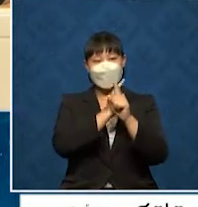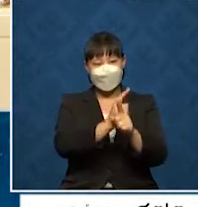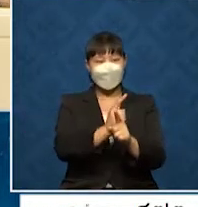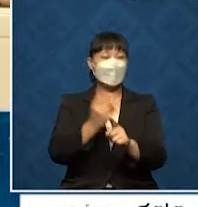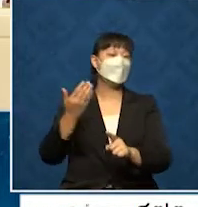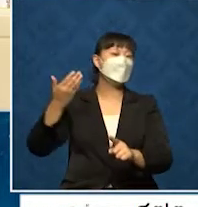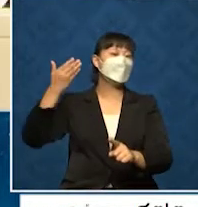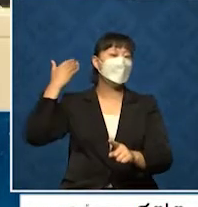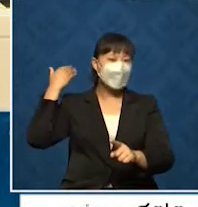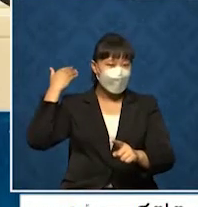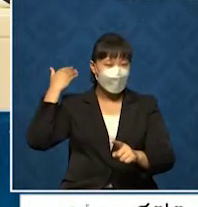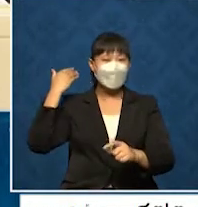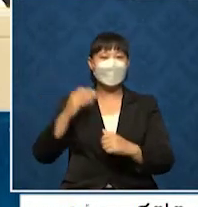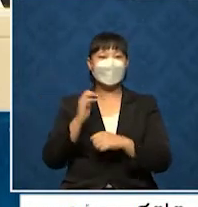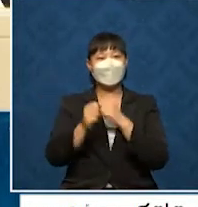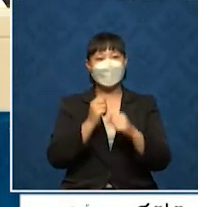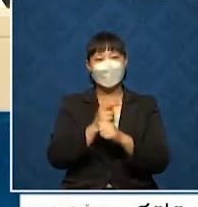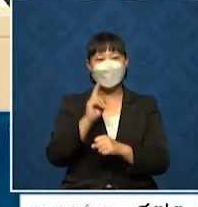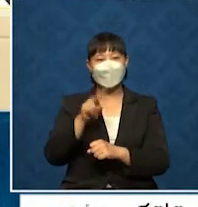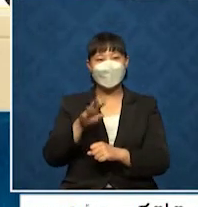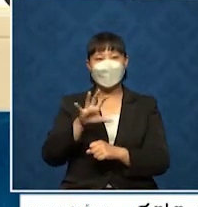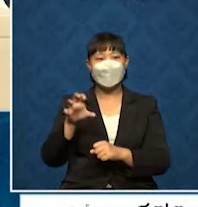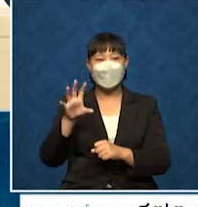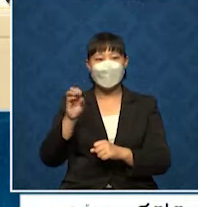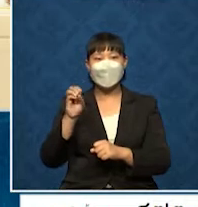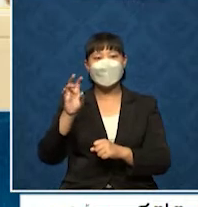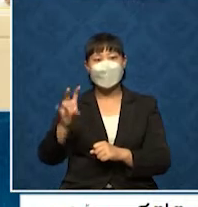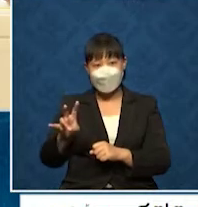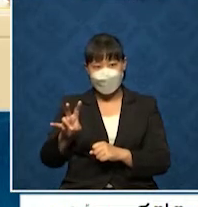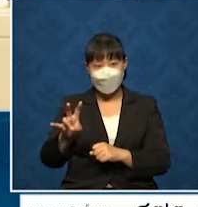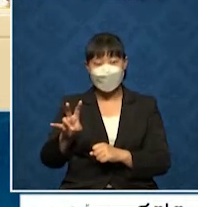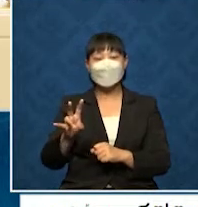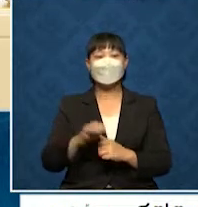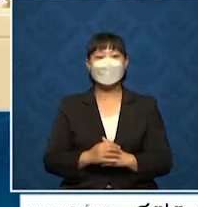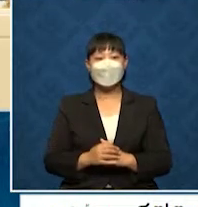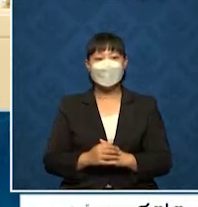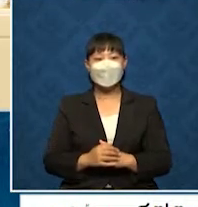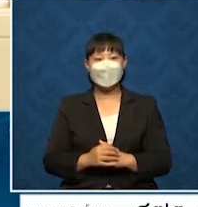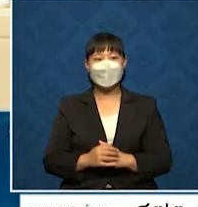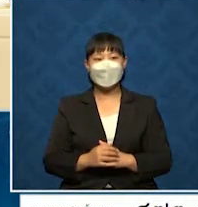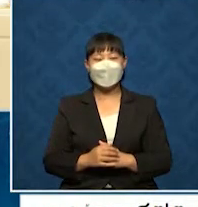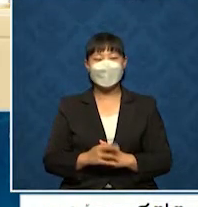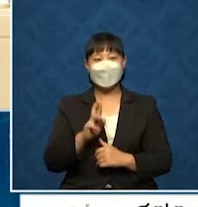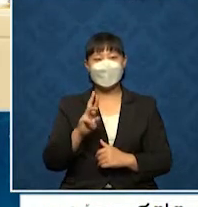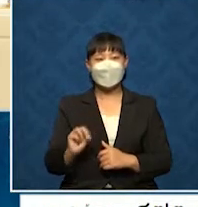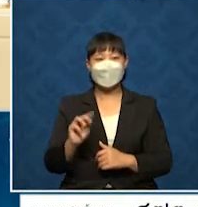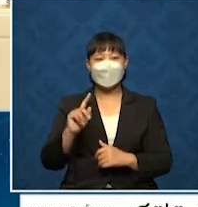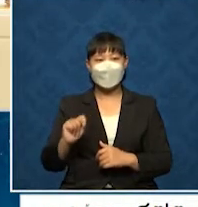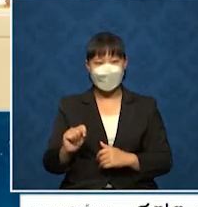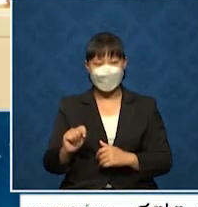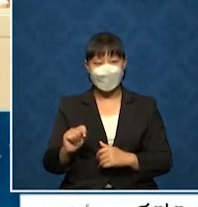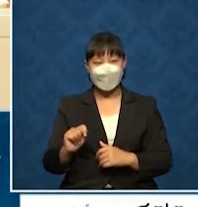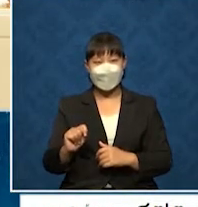านั้นในปี2557ท่านรัฐมนตรีพลอากาศเ